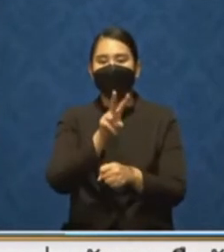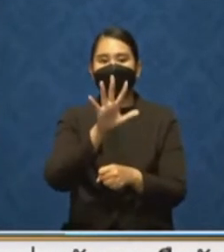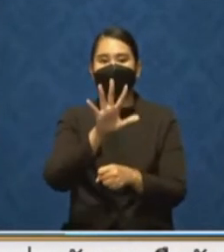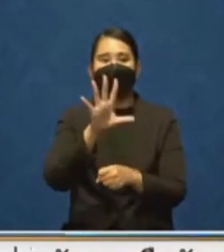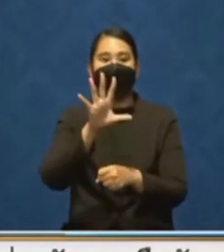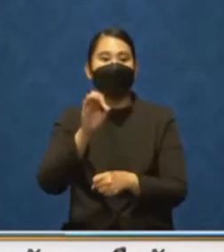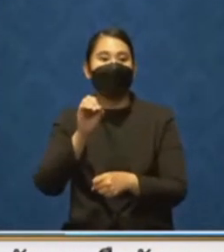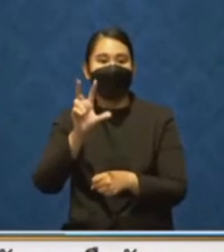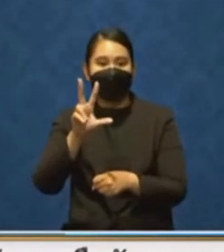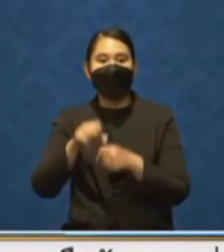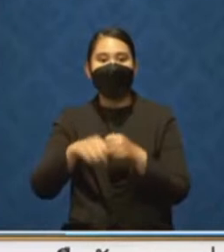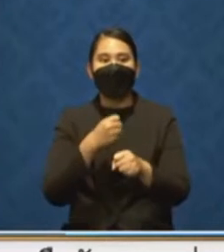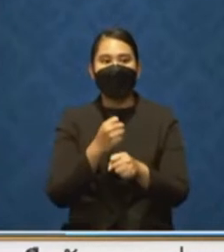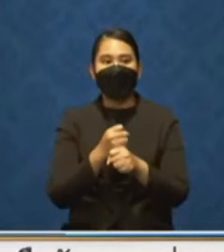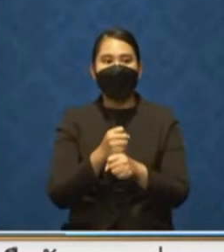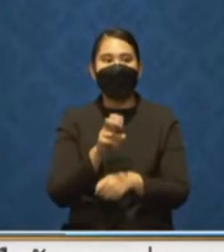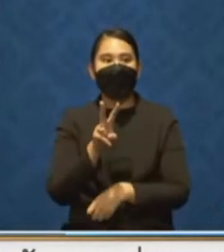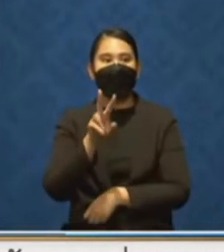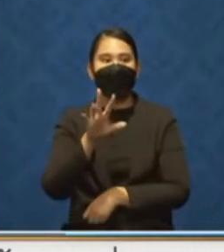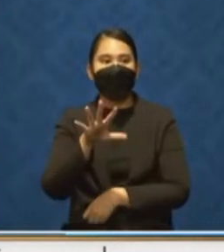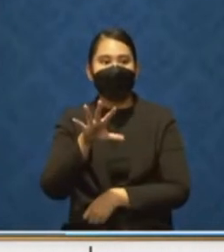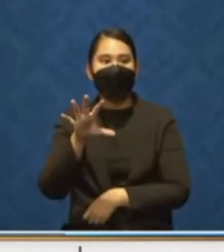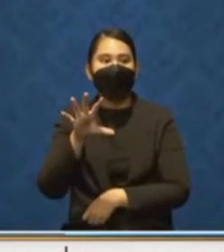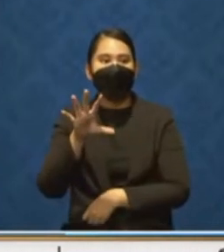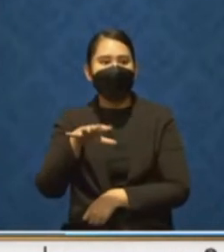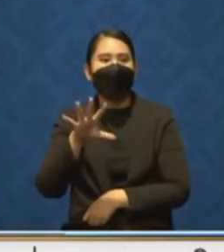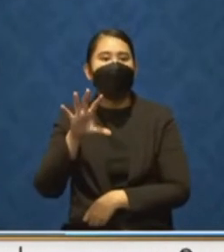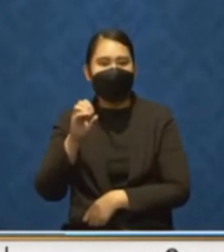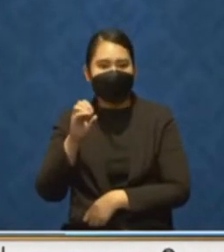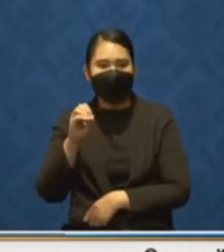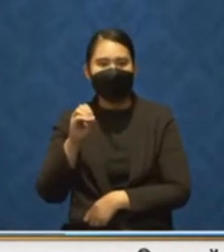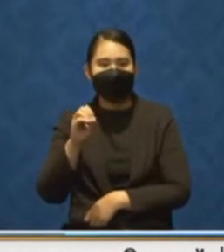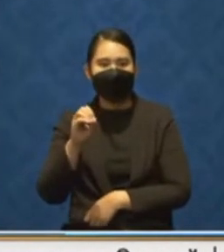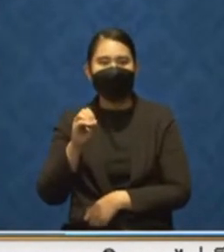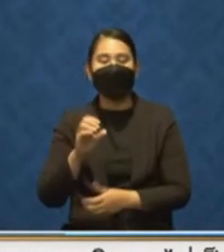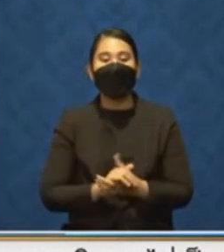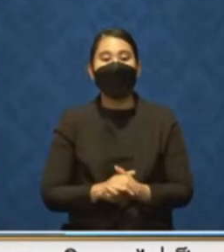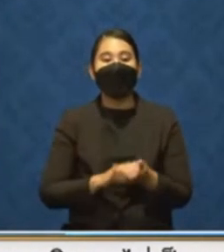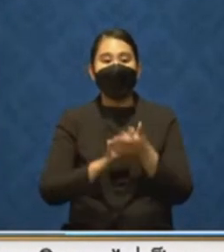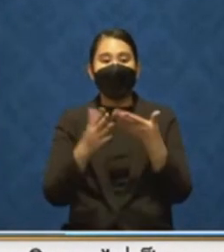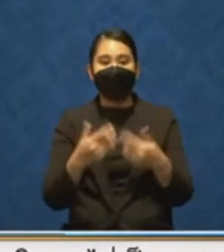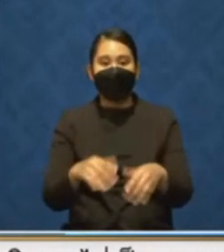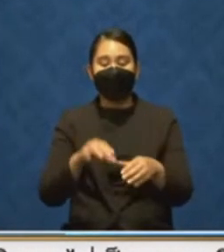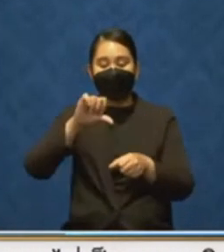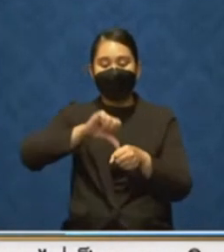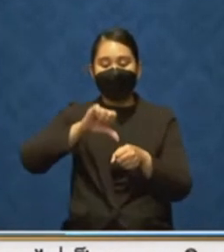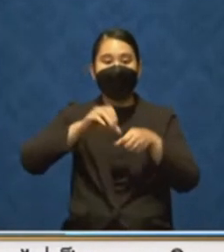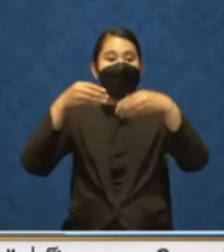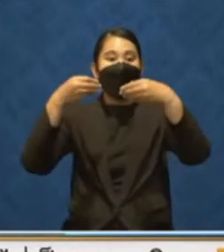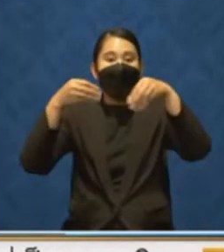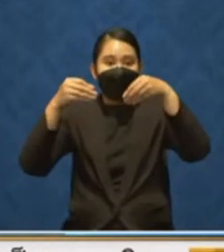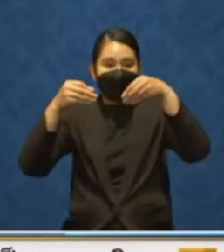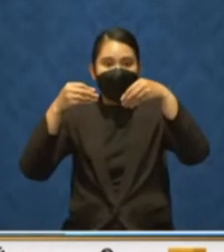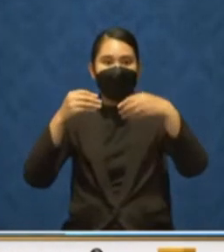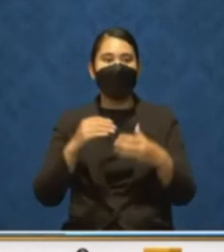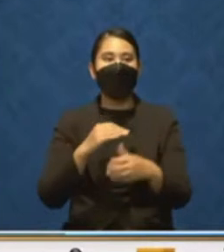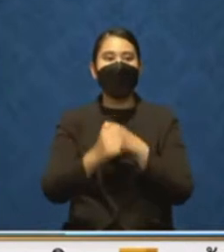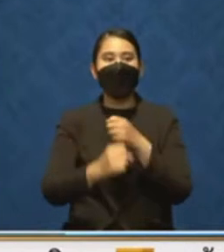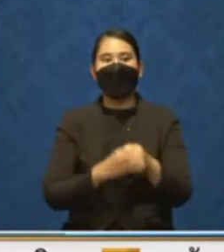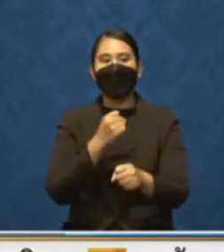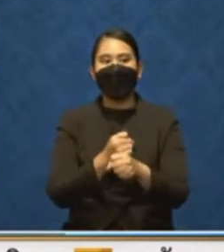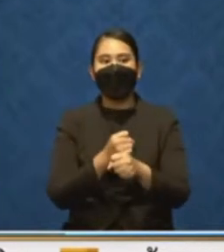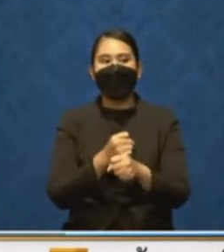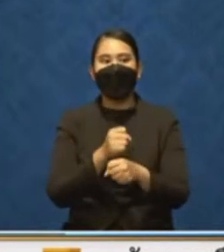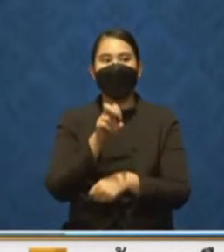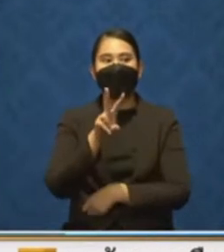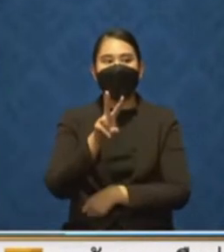นะครับสองพันห้าสิบคงไม่อยู่วันละหลายคนนะเนาะแล้วเป้าหมายการปล่อยก๊าซเรือนกระจกที่เป็น 0ภายในสองพัน 2608